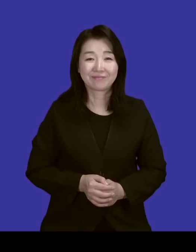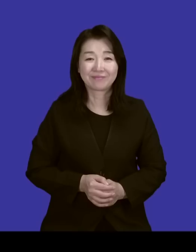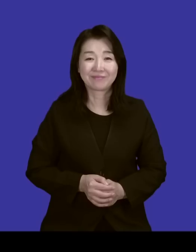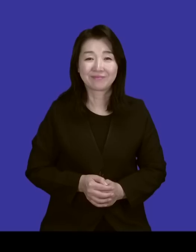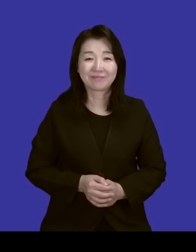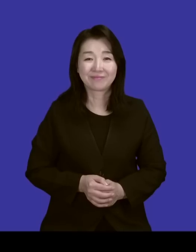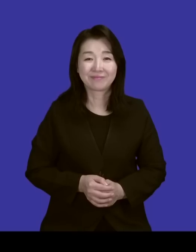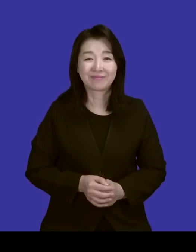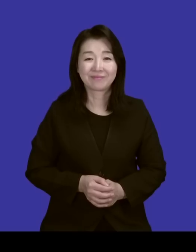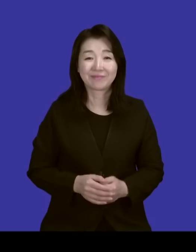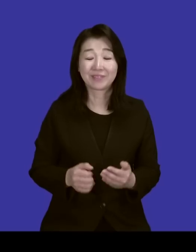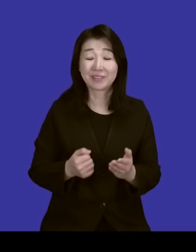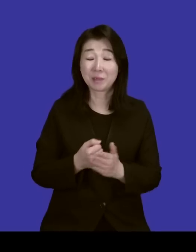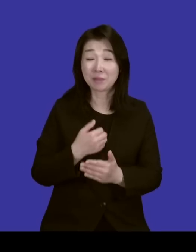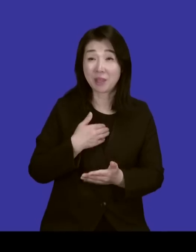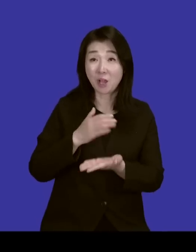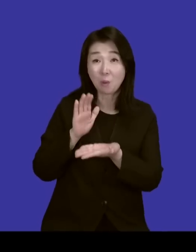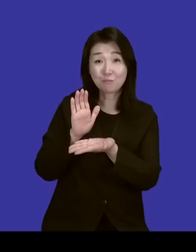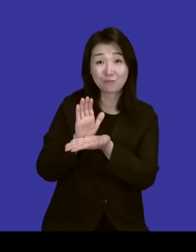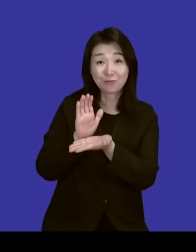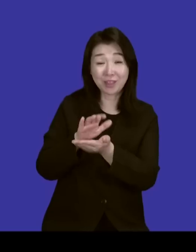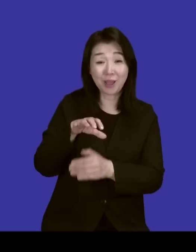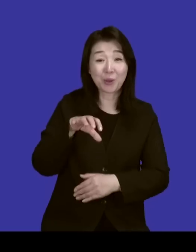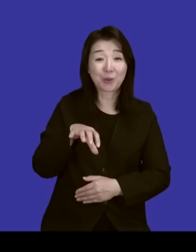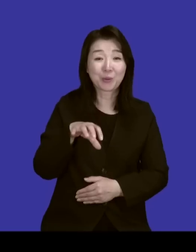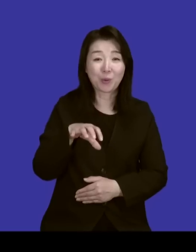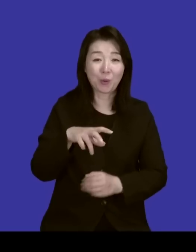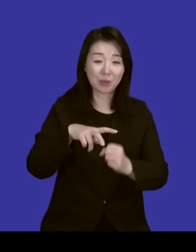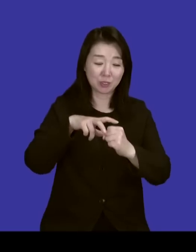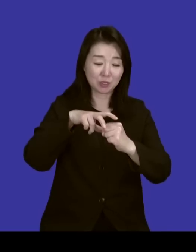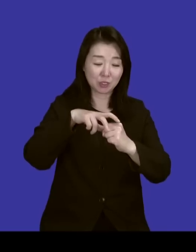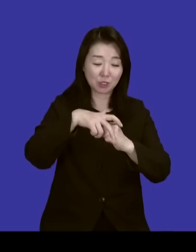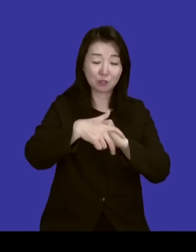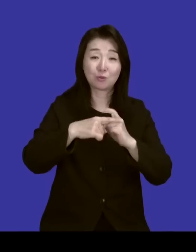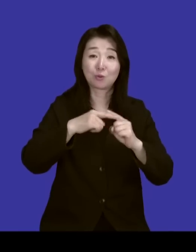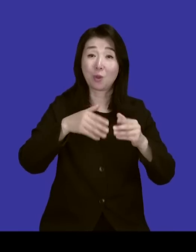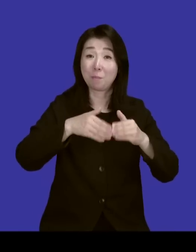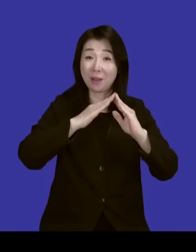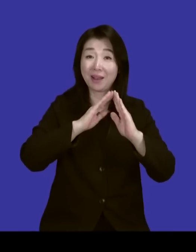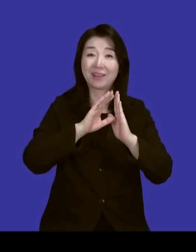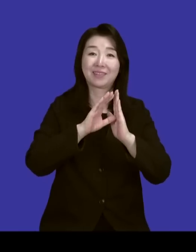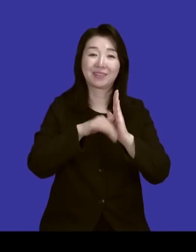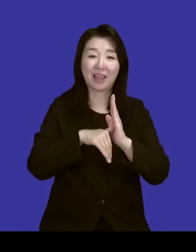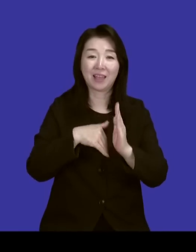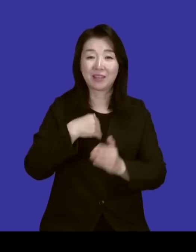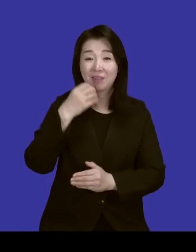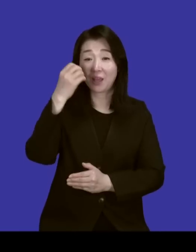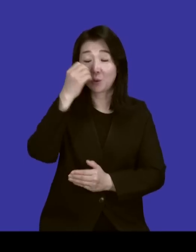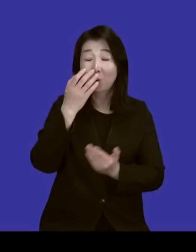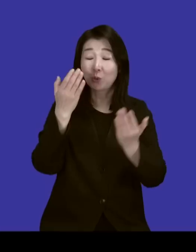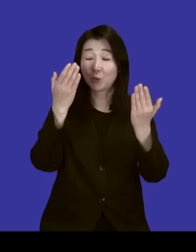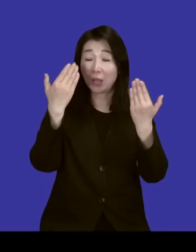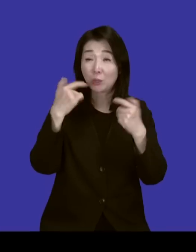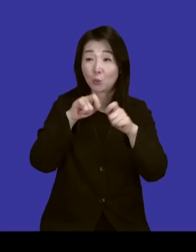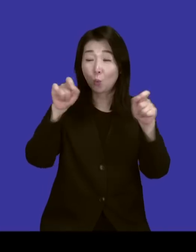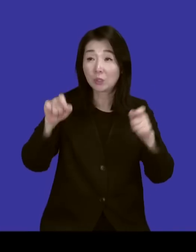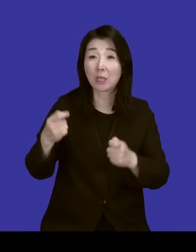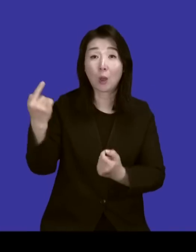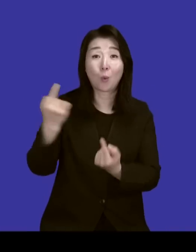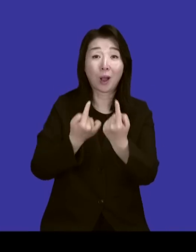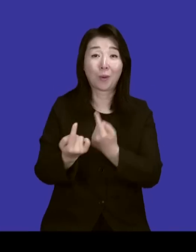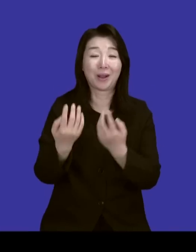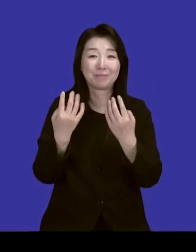제가 이제 이 분당 그쪽에서 네. 지구촌교회를 개척했을 때 제 예. 고등학교 동창들이 많이 나왔어요. 아,